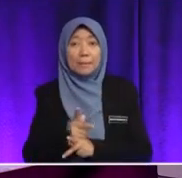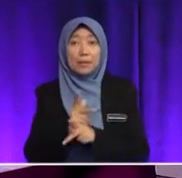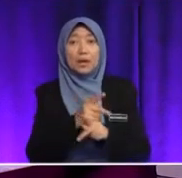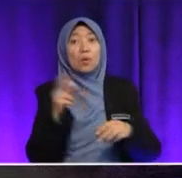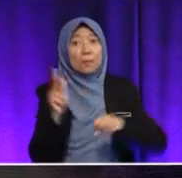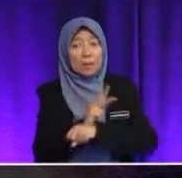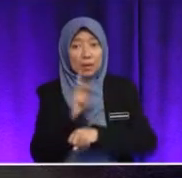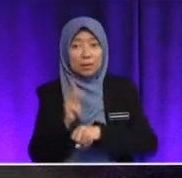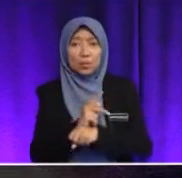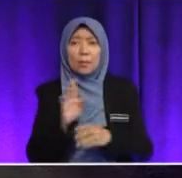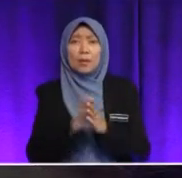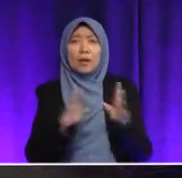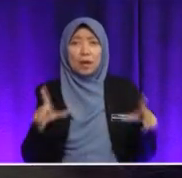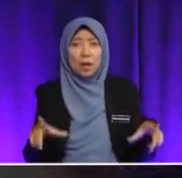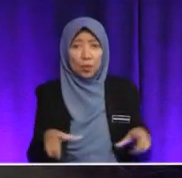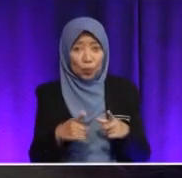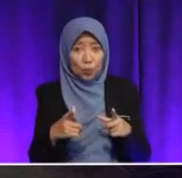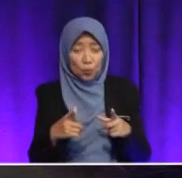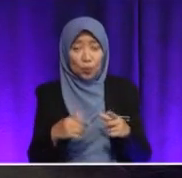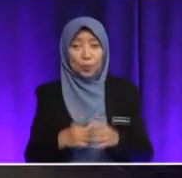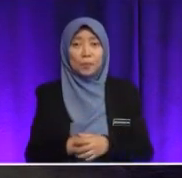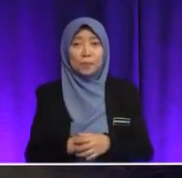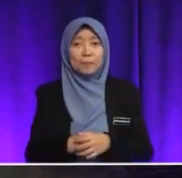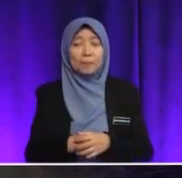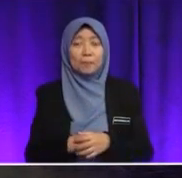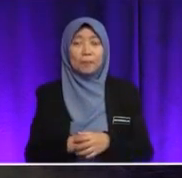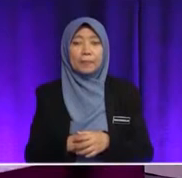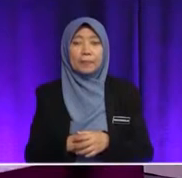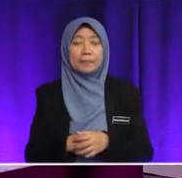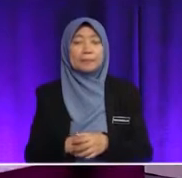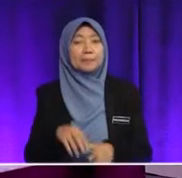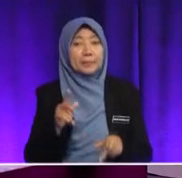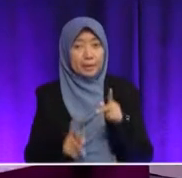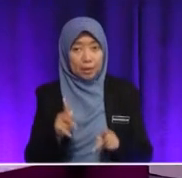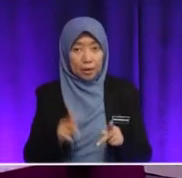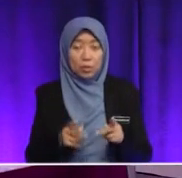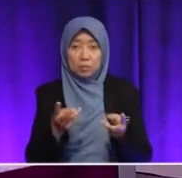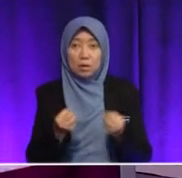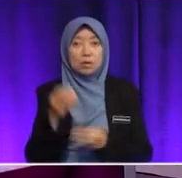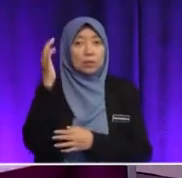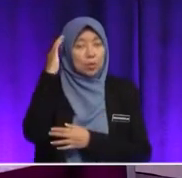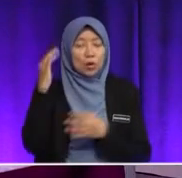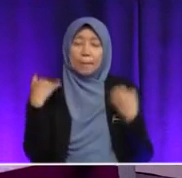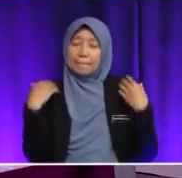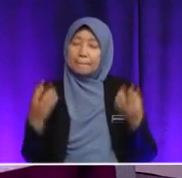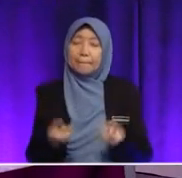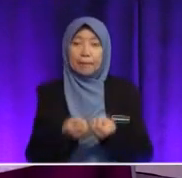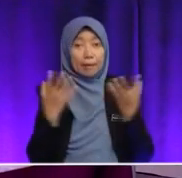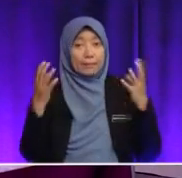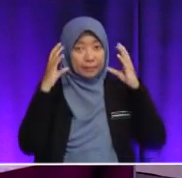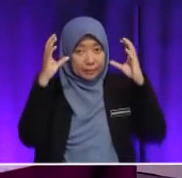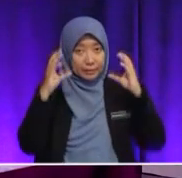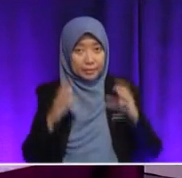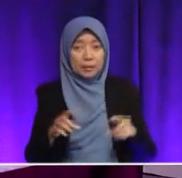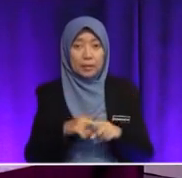berlaku UC kalau nak tahu ada banyak cara sebenarnya Tapi hari ini